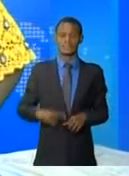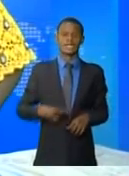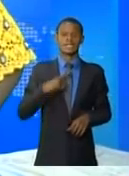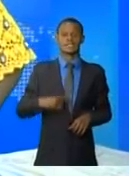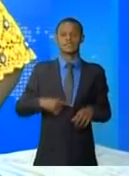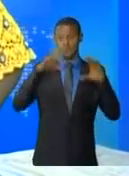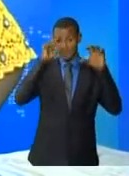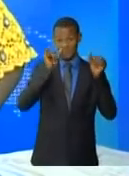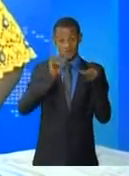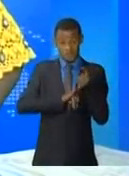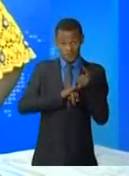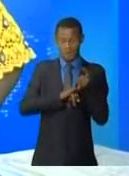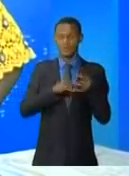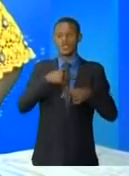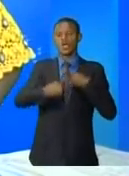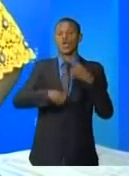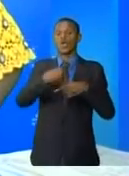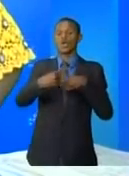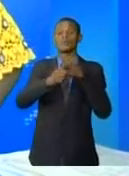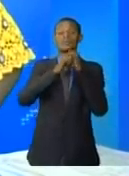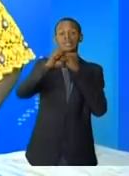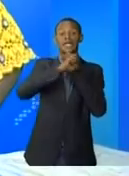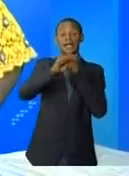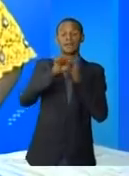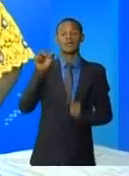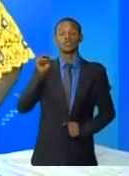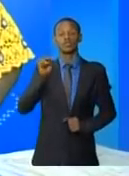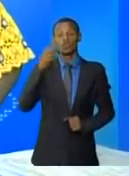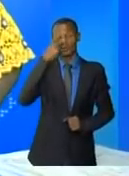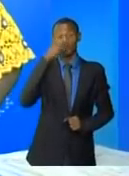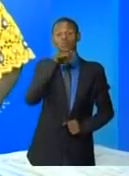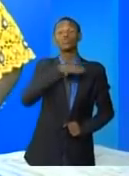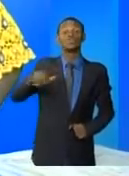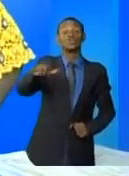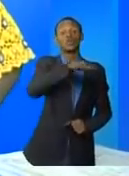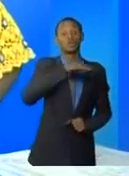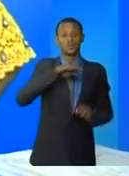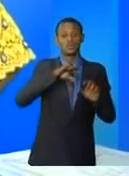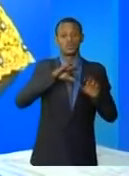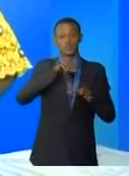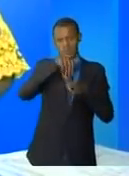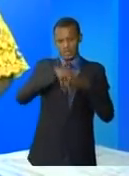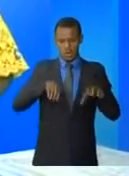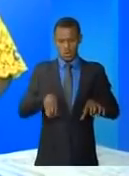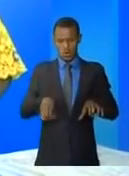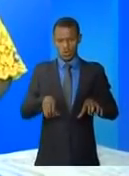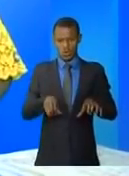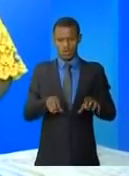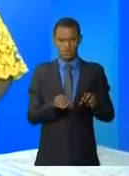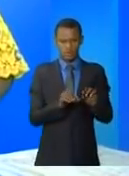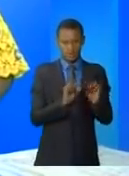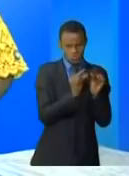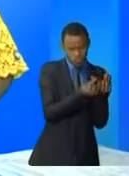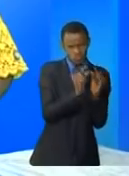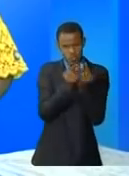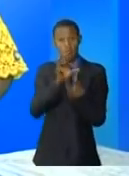la campagne Noël pour tous à travers le pays. Plusieurs structures au sein de sa fondation ont relayé cette campagne à travers